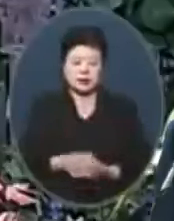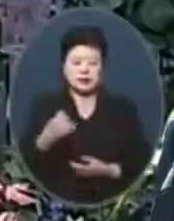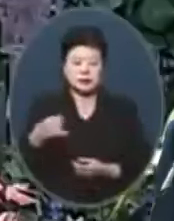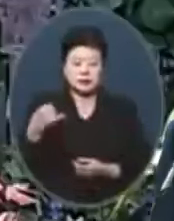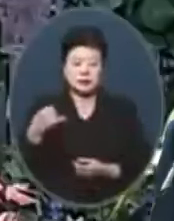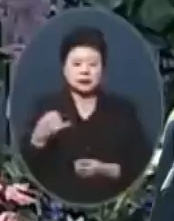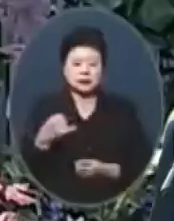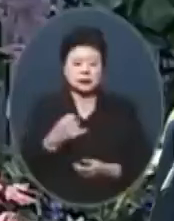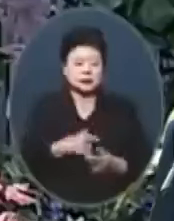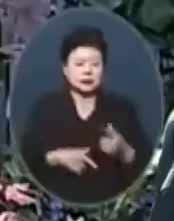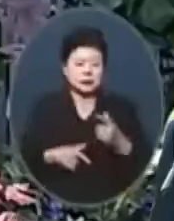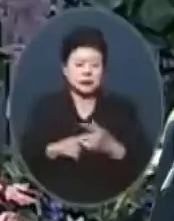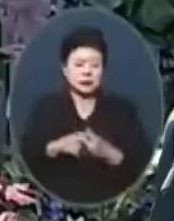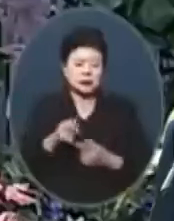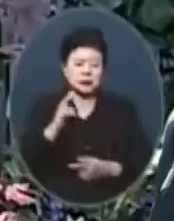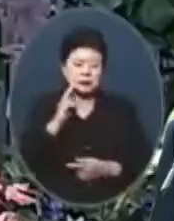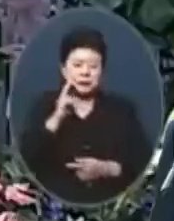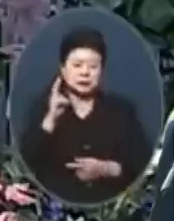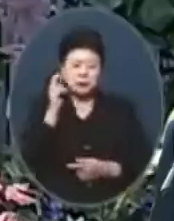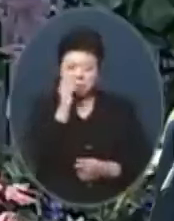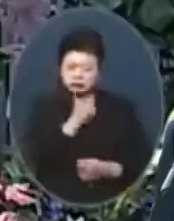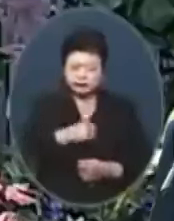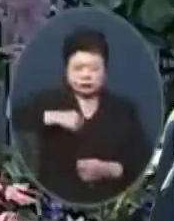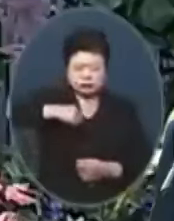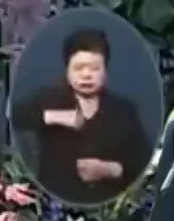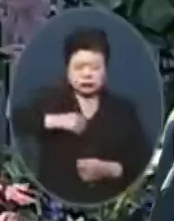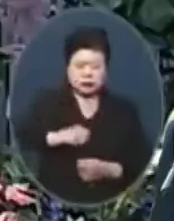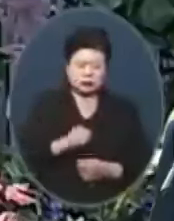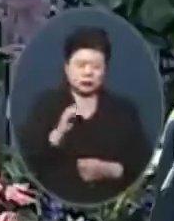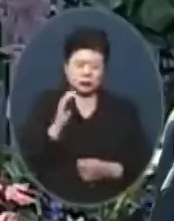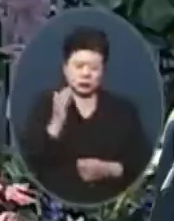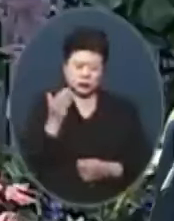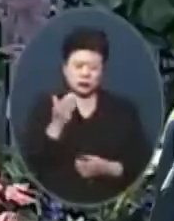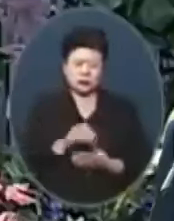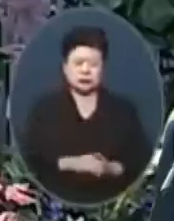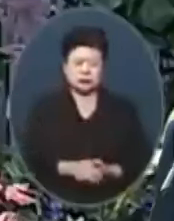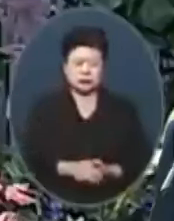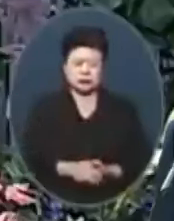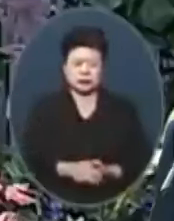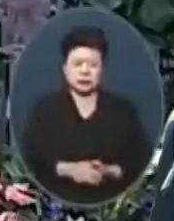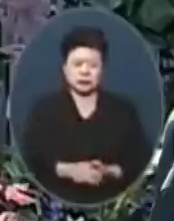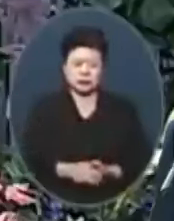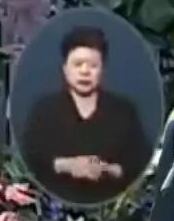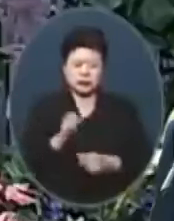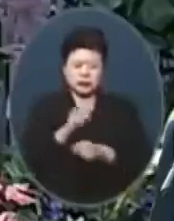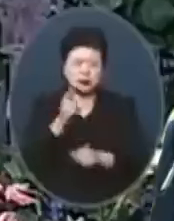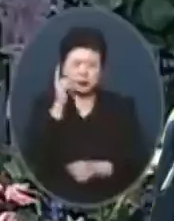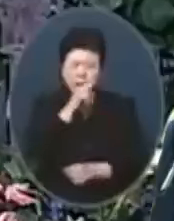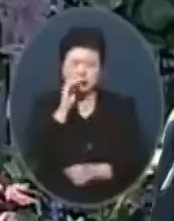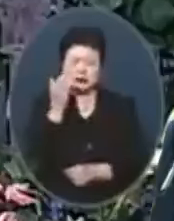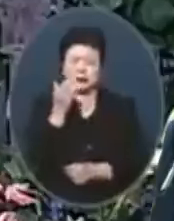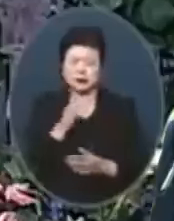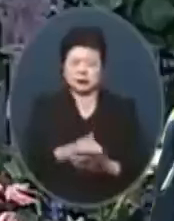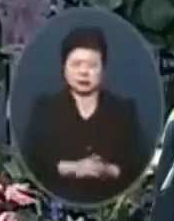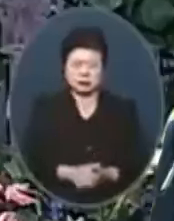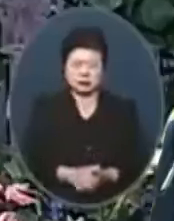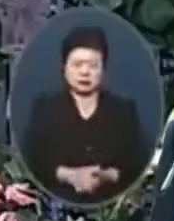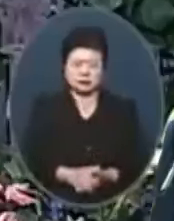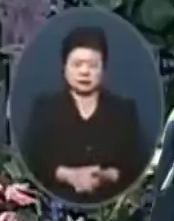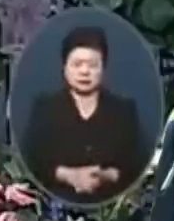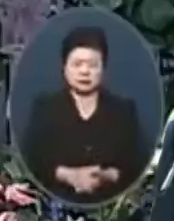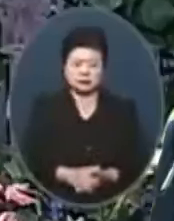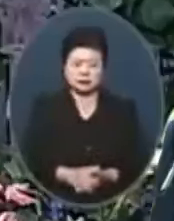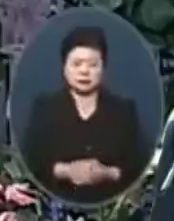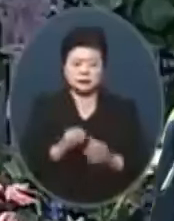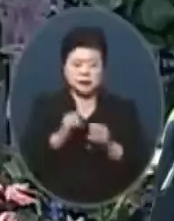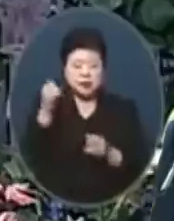자녀들이 점점 반항하고 불순종하고 포악하게 됩니다. 이처럼